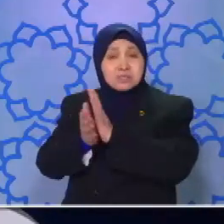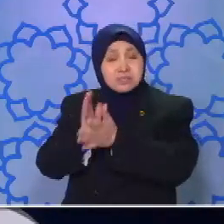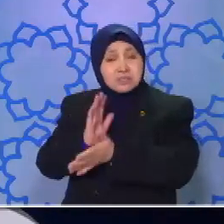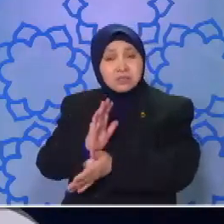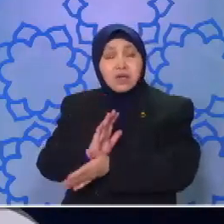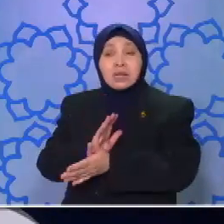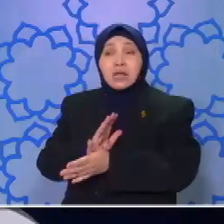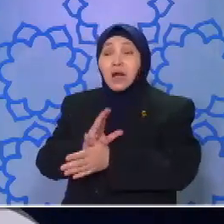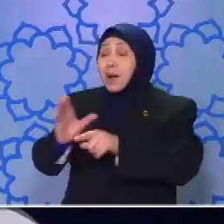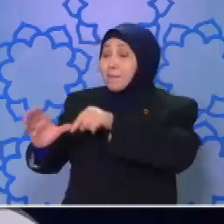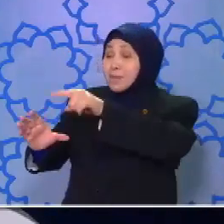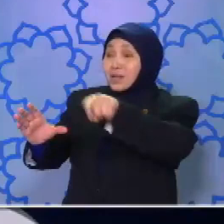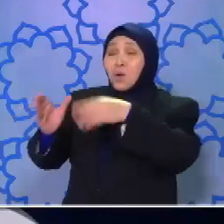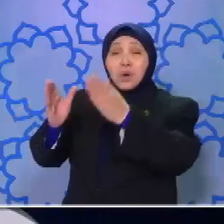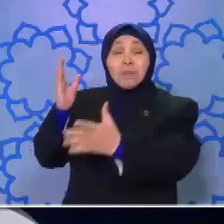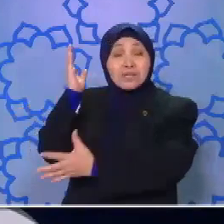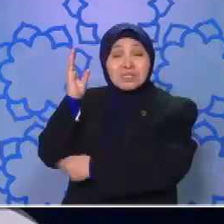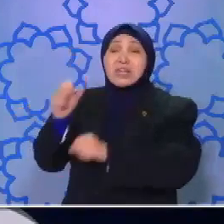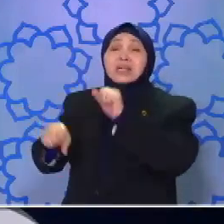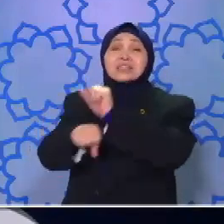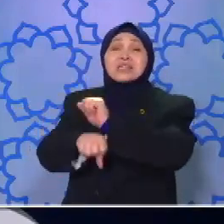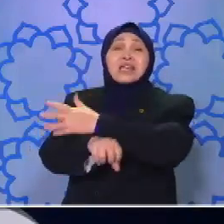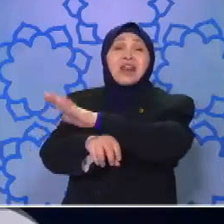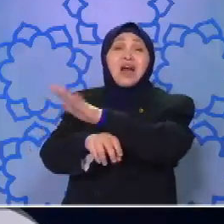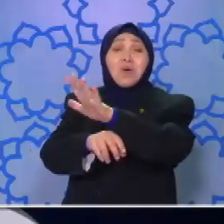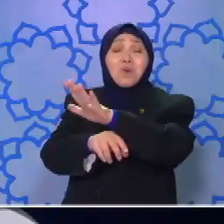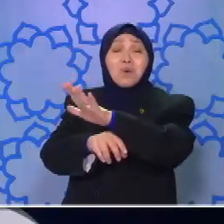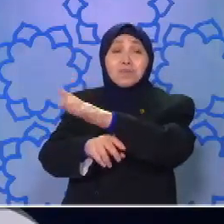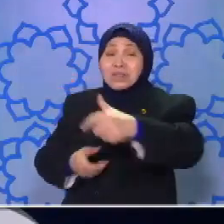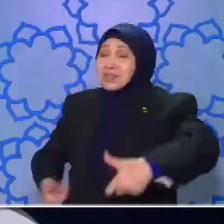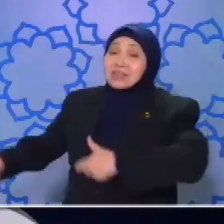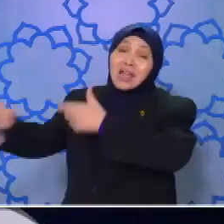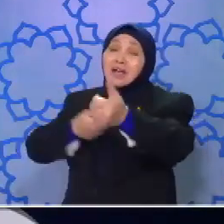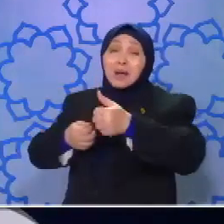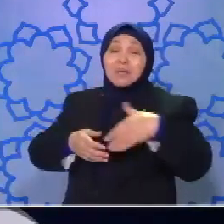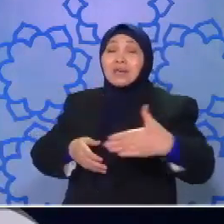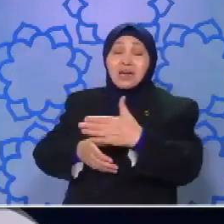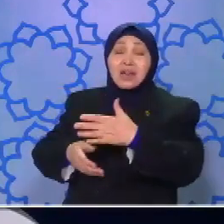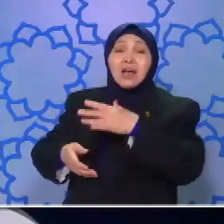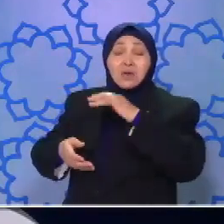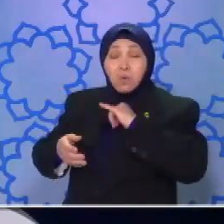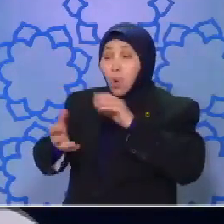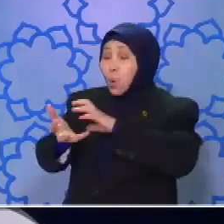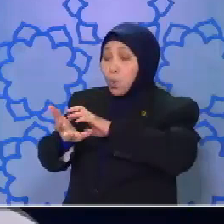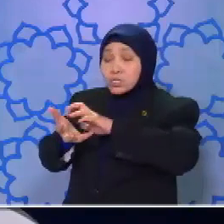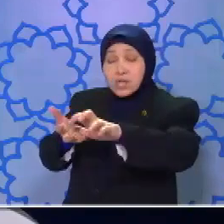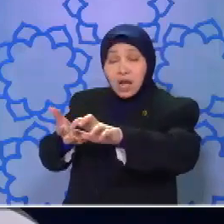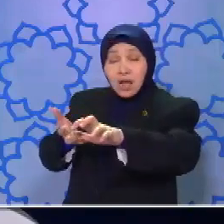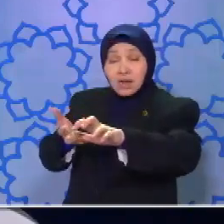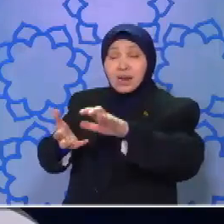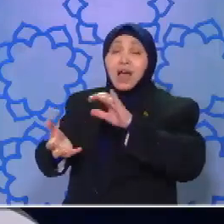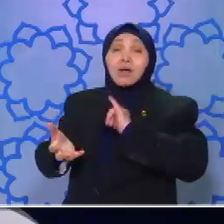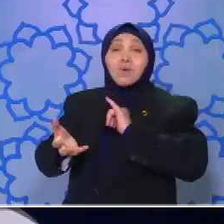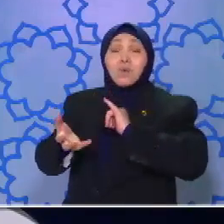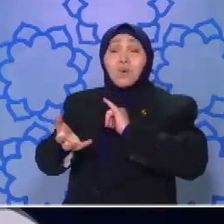fil bahr, mereka ini bekerja di lautan, di laut. Aku ingin mengaibkan ataupun merosakkannya. Nah, ini istilah